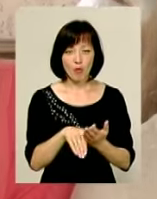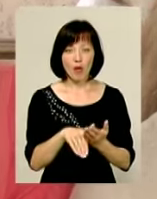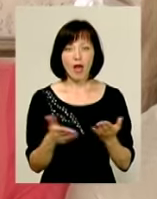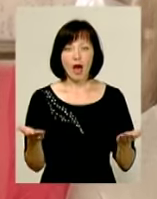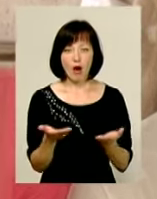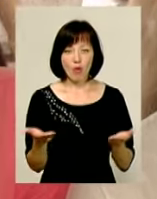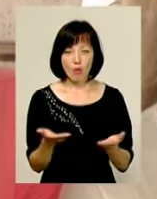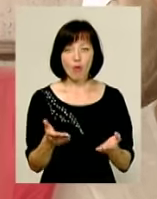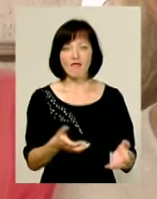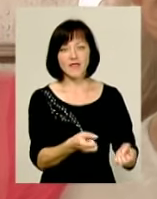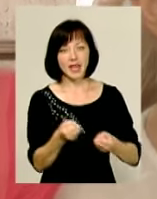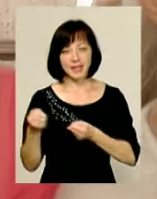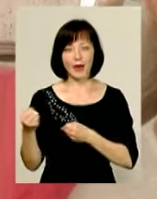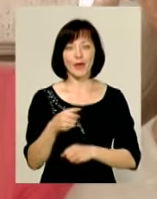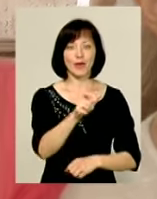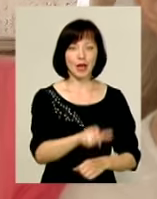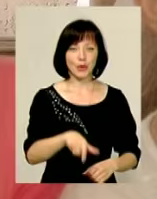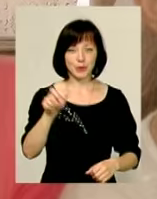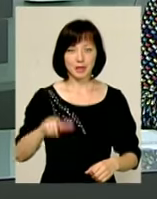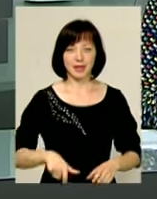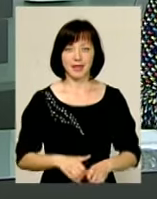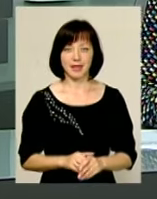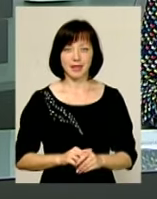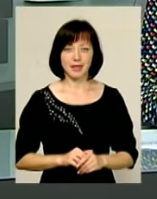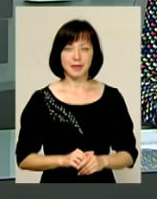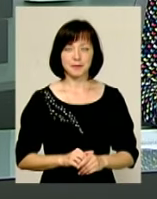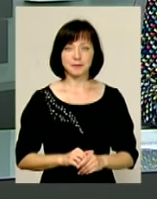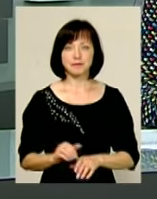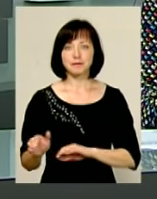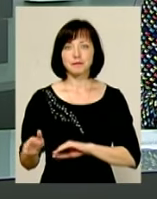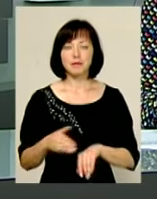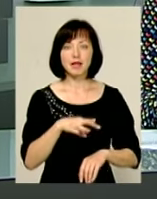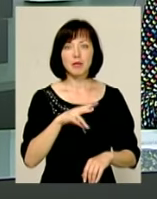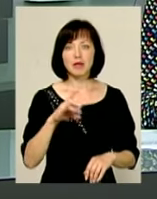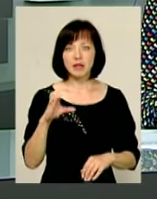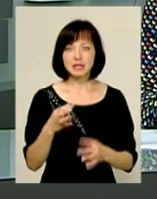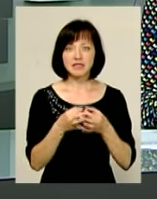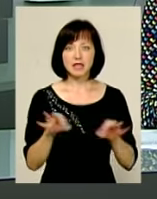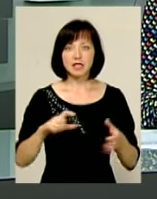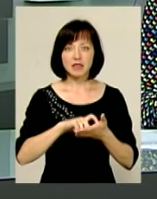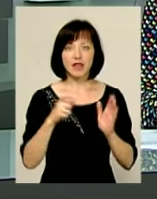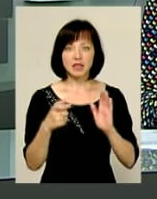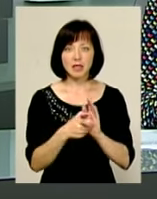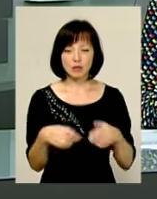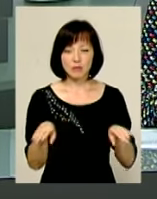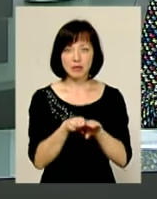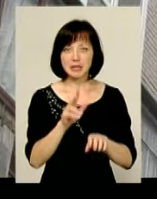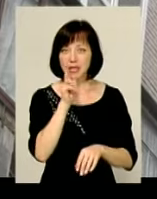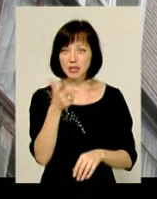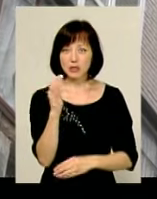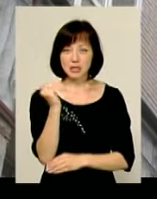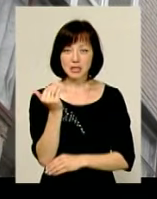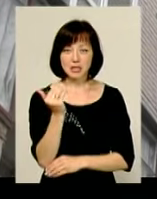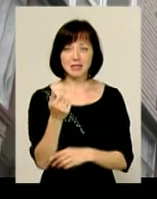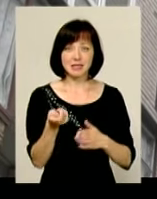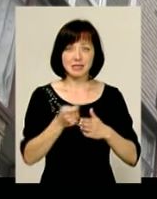якого вона витягує людей. Рятувальники звільнили із квартирної пастки трирічну дитинку.